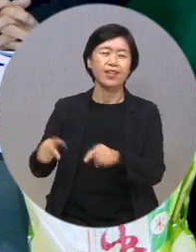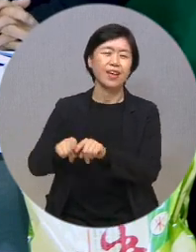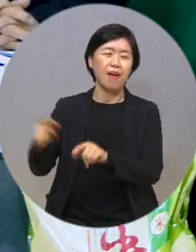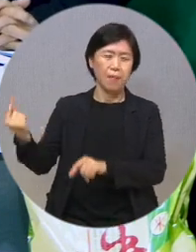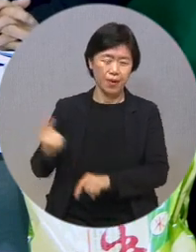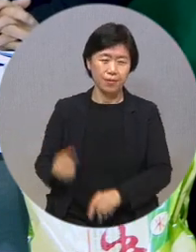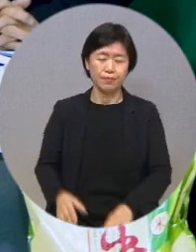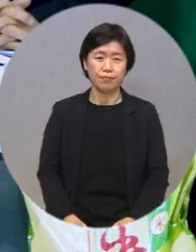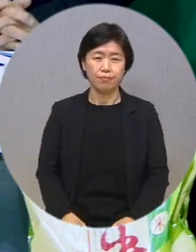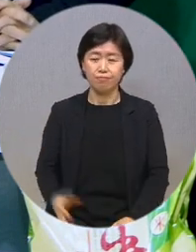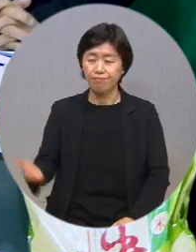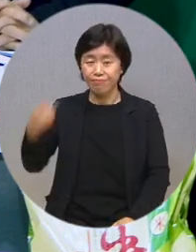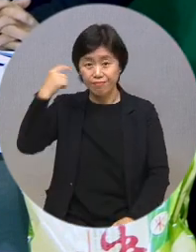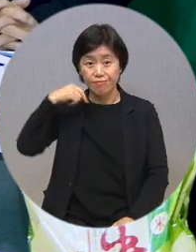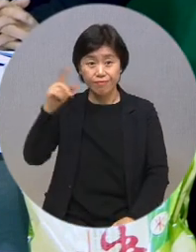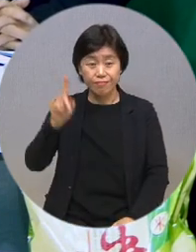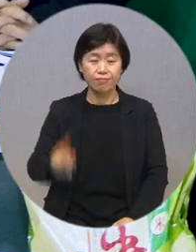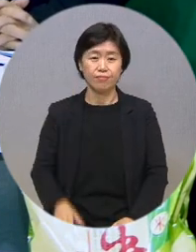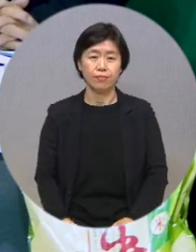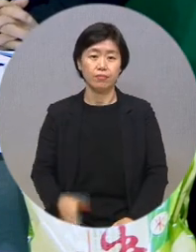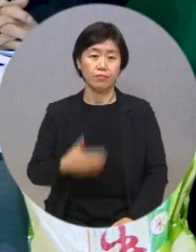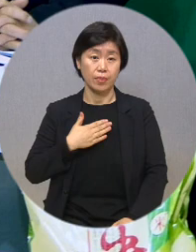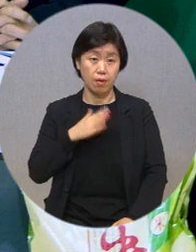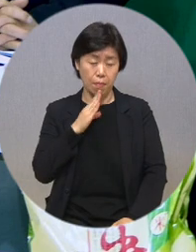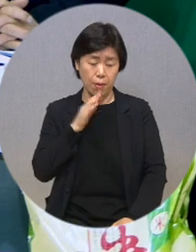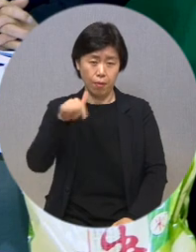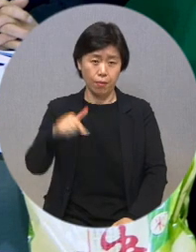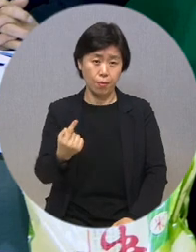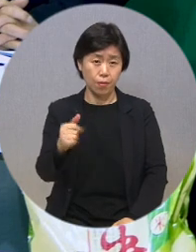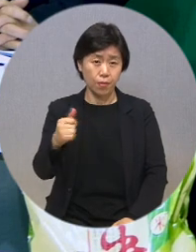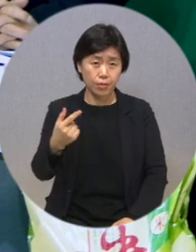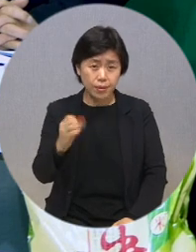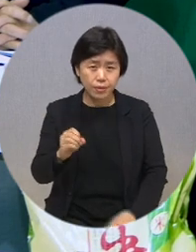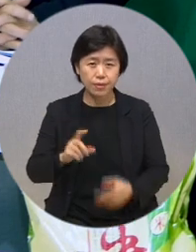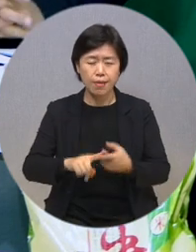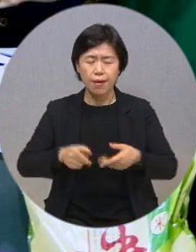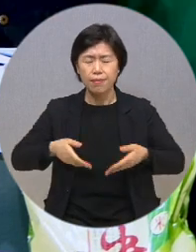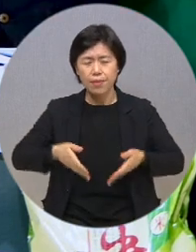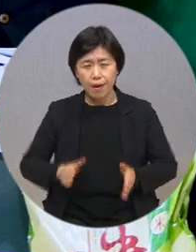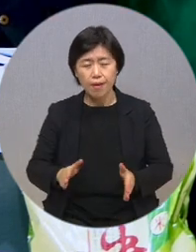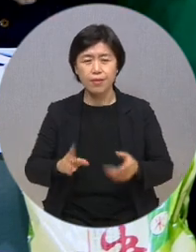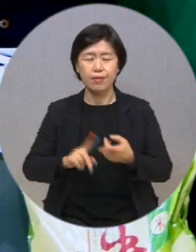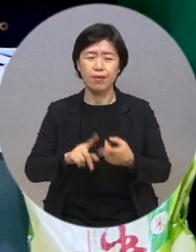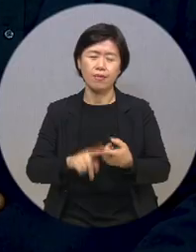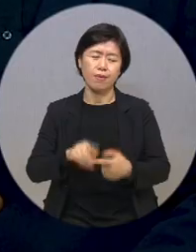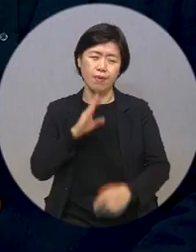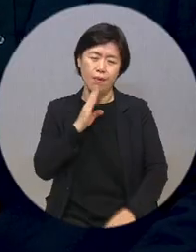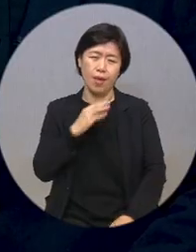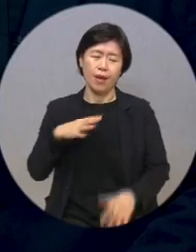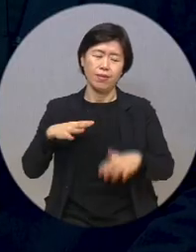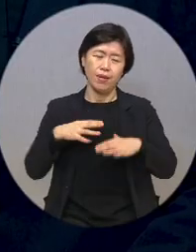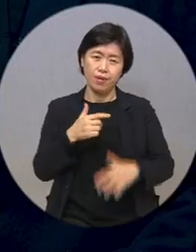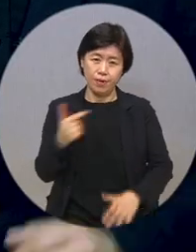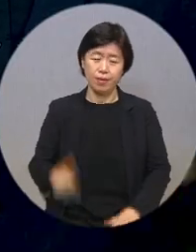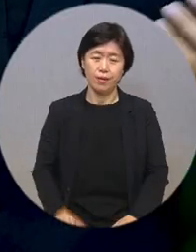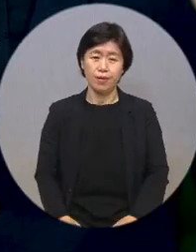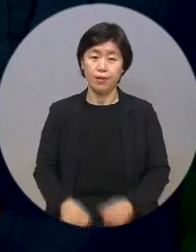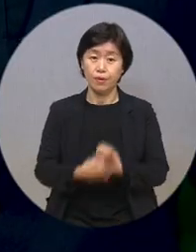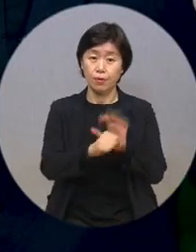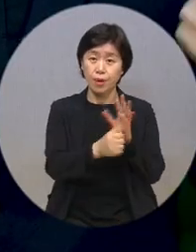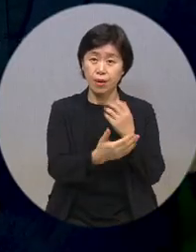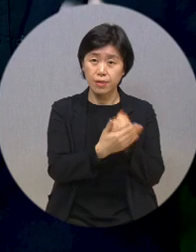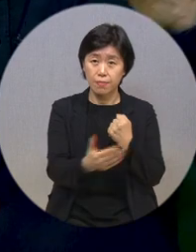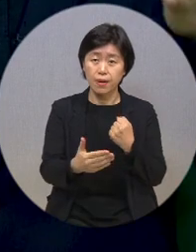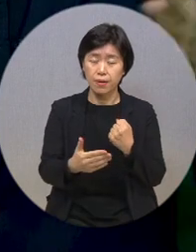네. 정말 아까 말씀드린 대로 제가 지금 고흥에서 태어났다는 것에 대한 자부심이 상당히 큽니다. 이번에 더욱을 느꼈습니다. 네. 코로나로 인해서 농가가